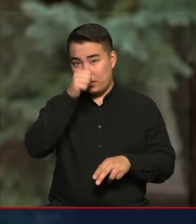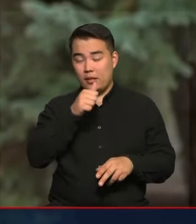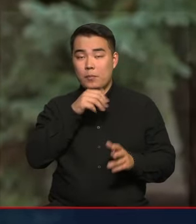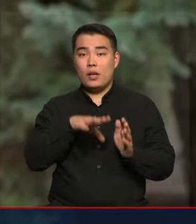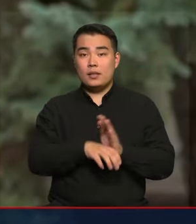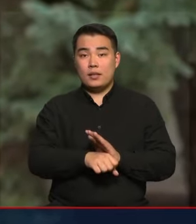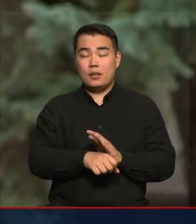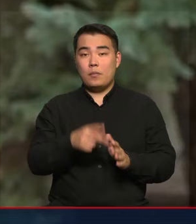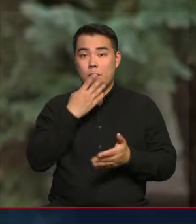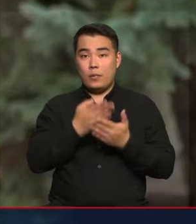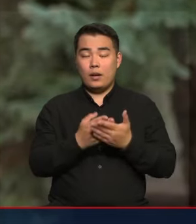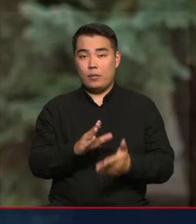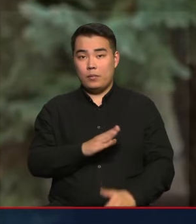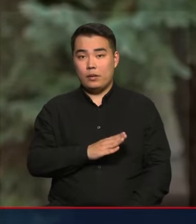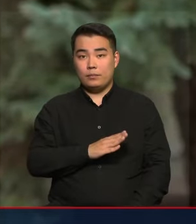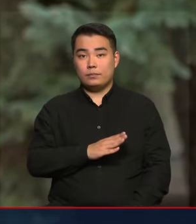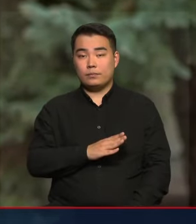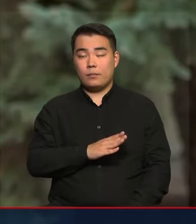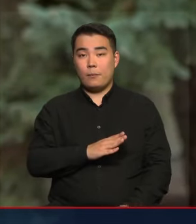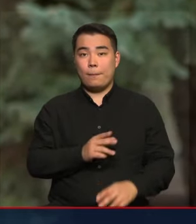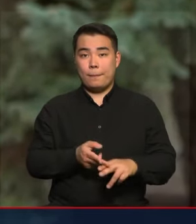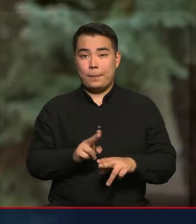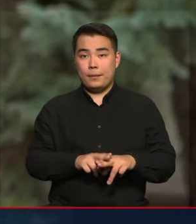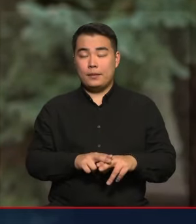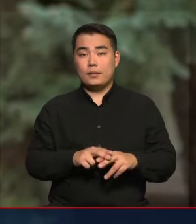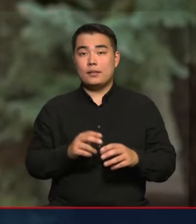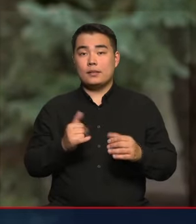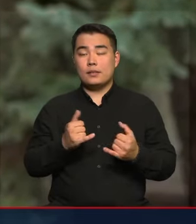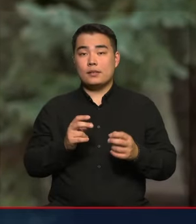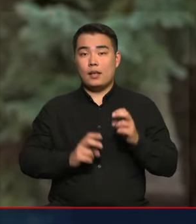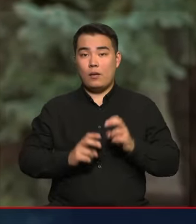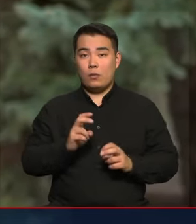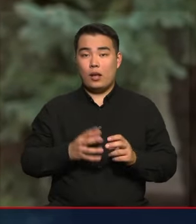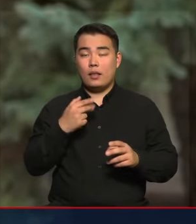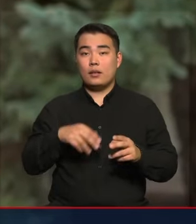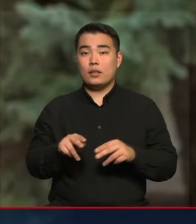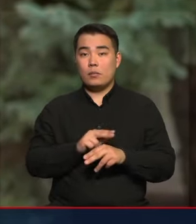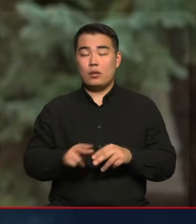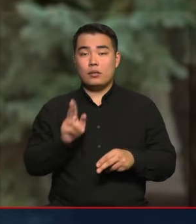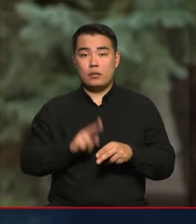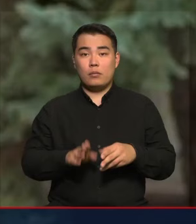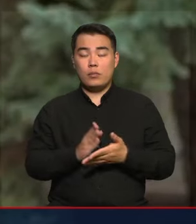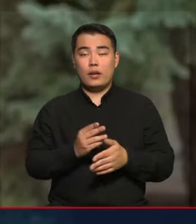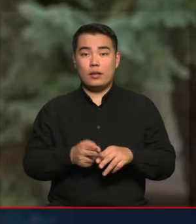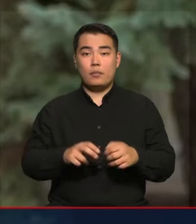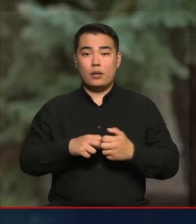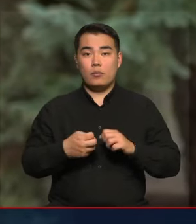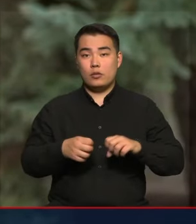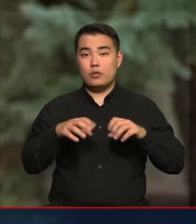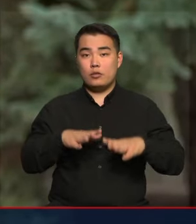соңына белгіленген. Осы зауыт жөндеуден шыққаннан кейін осы мәселе шешіледі